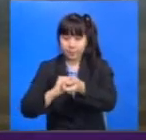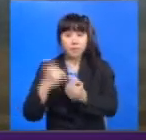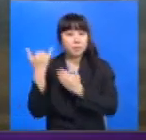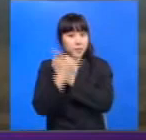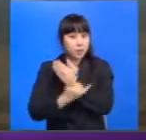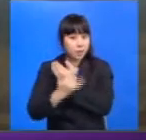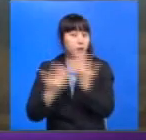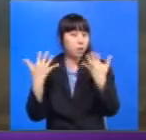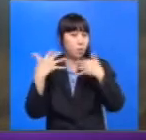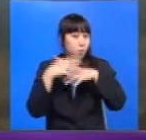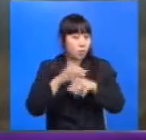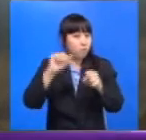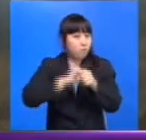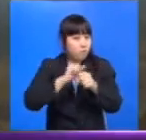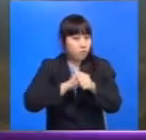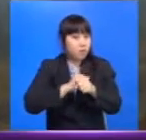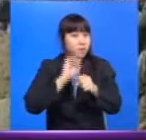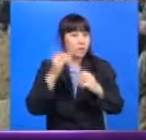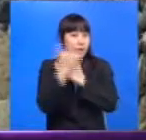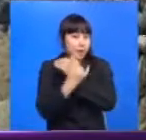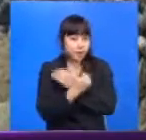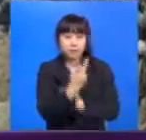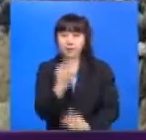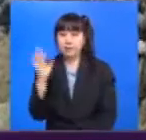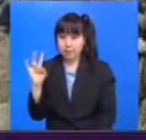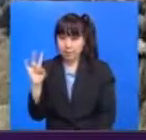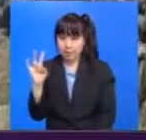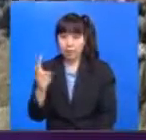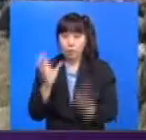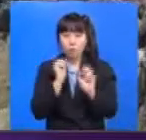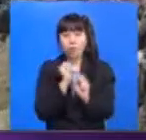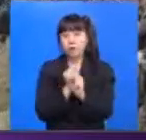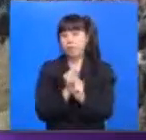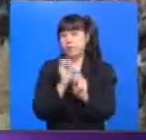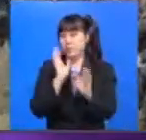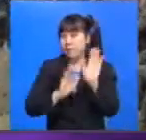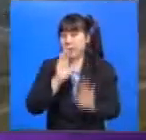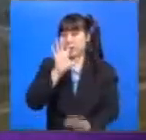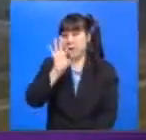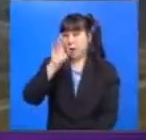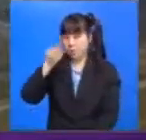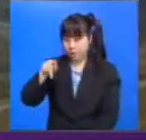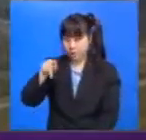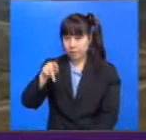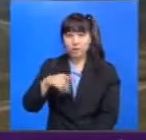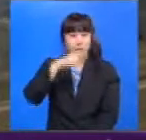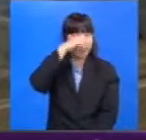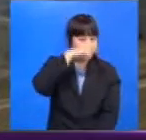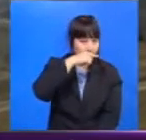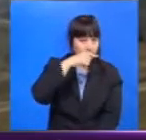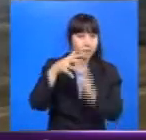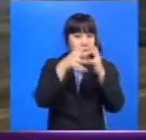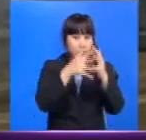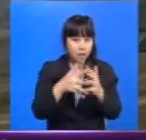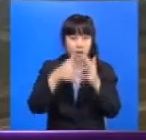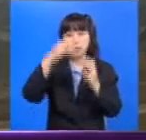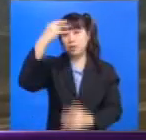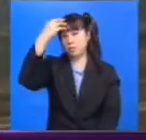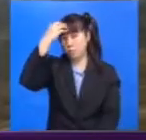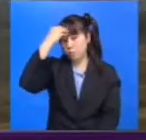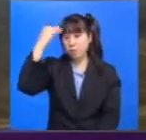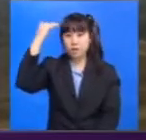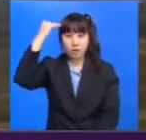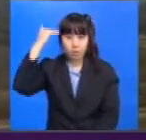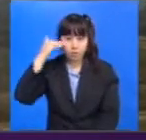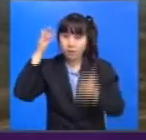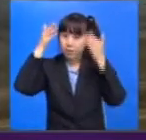ศที่เข้าร่วมการฝึกหลักๆ จำนวน 7 ประเทศกำลงพลประมาณ 9,000 นาย ได้แก่ไทย สหรฐอเมริกา ญี่ปุ่นเกาห